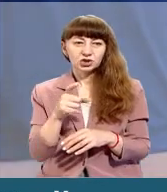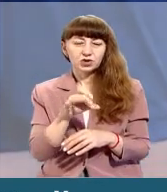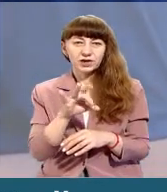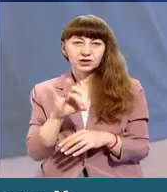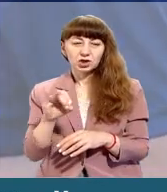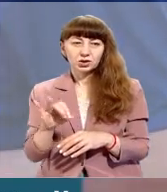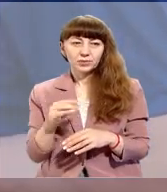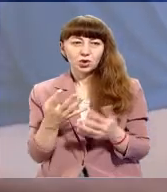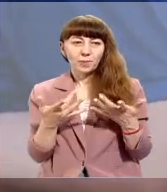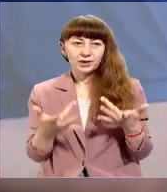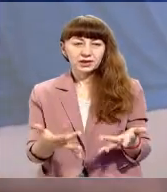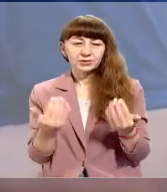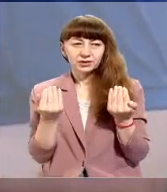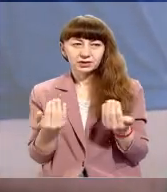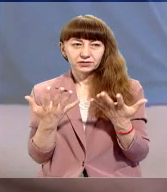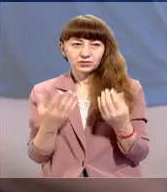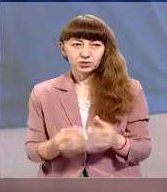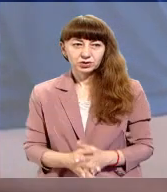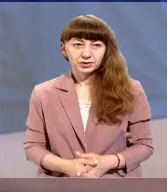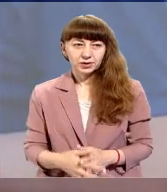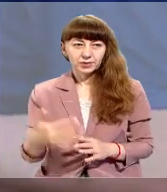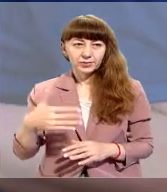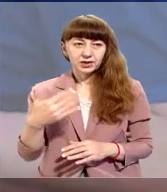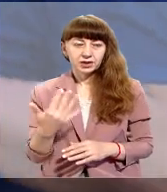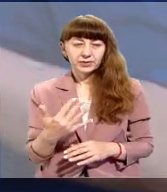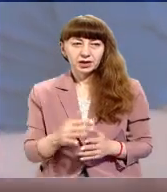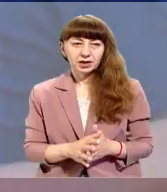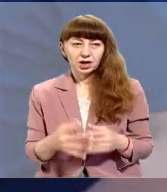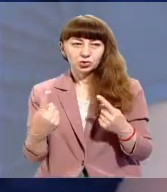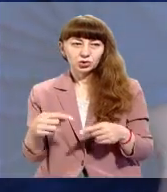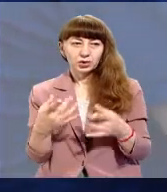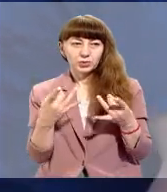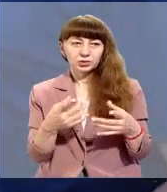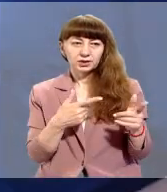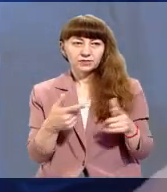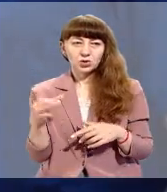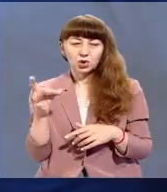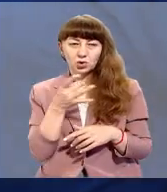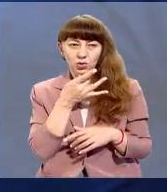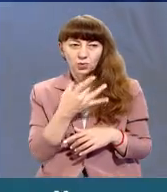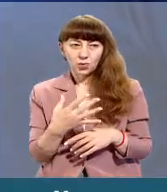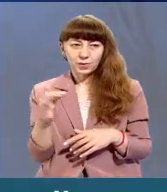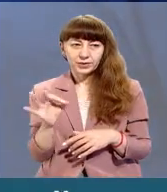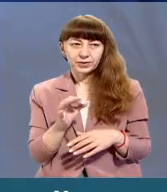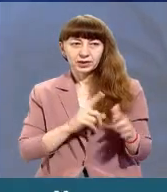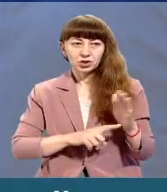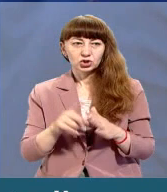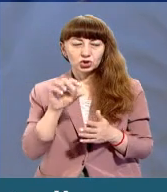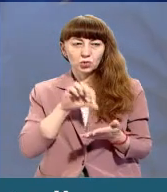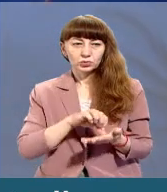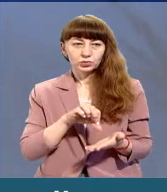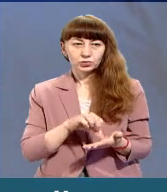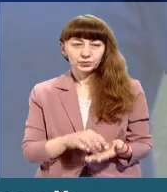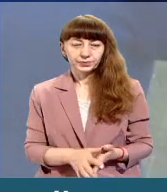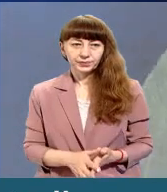по заселенности пока то, что используем, 55. А остальные они на готове стоят. В любой момент мы можем их задействовать. Плюс